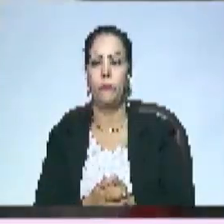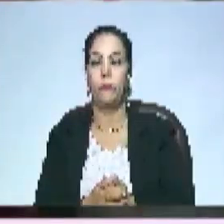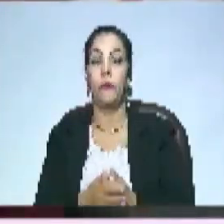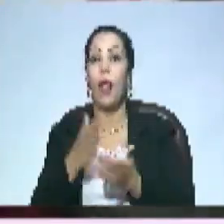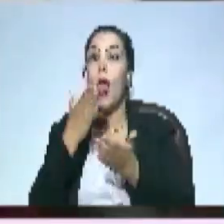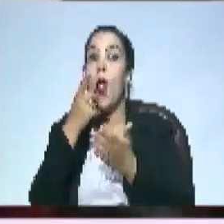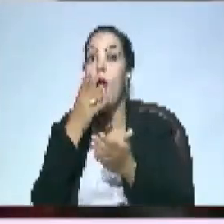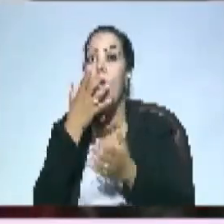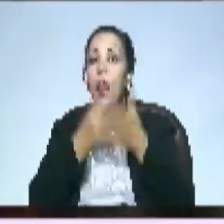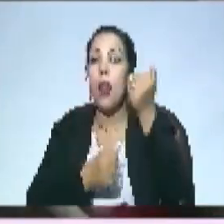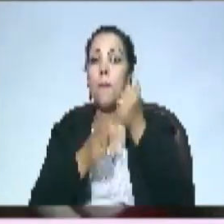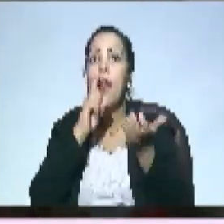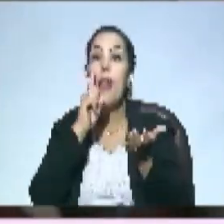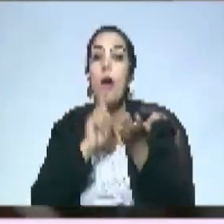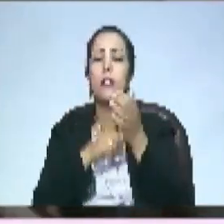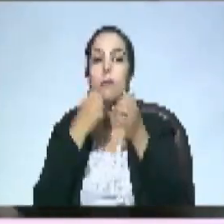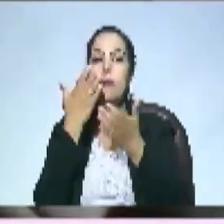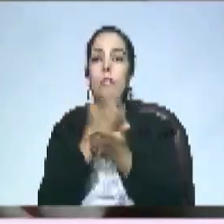واللبن لازم يبقى ساقع.